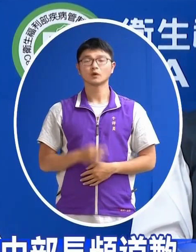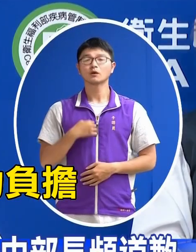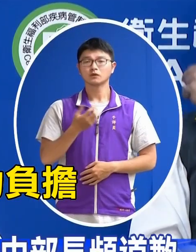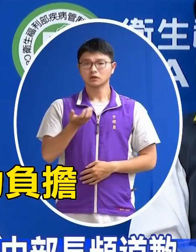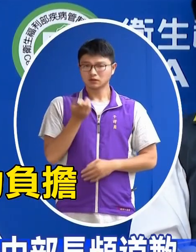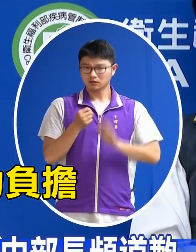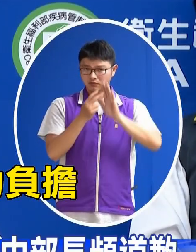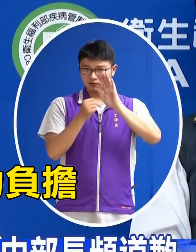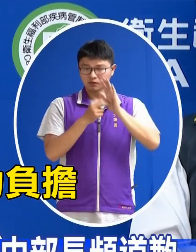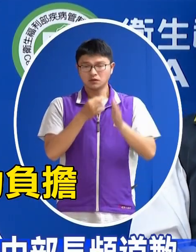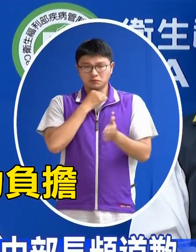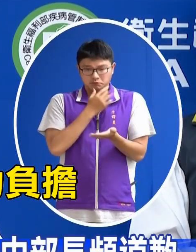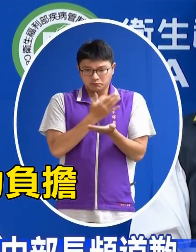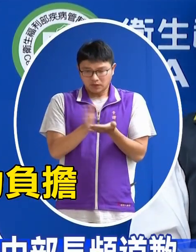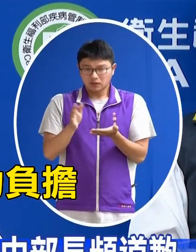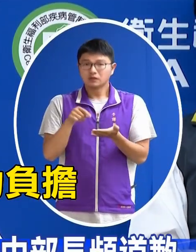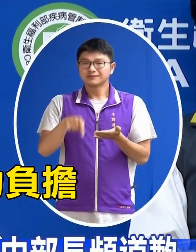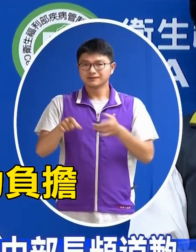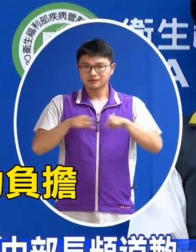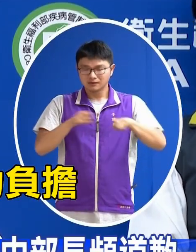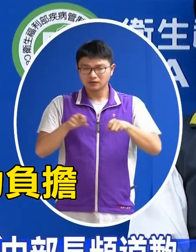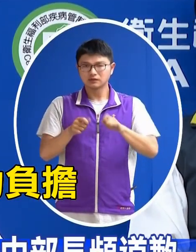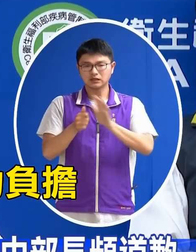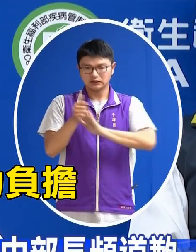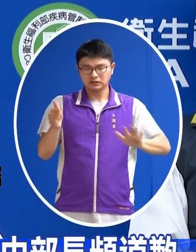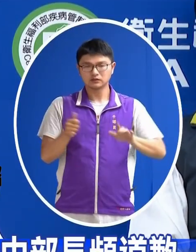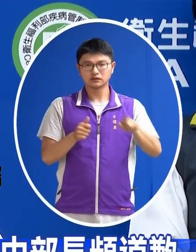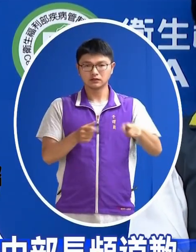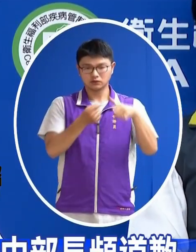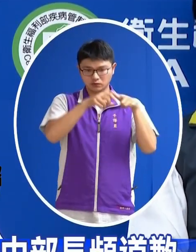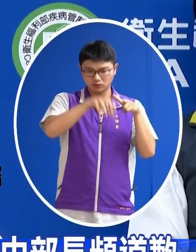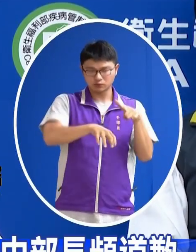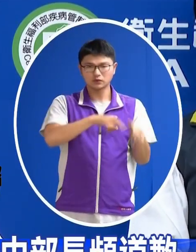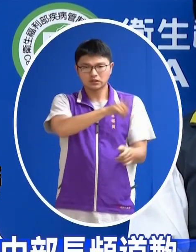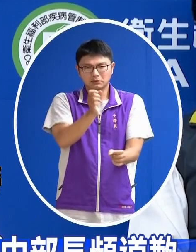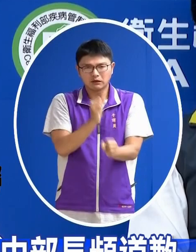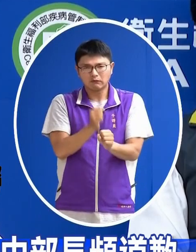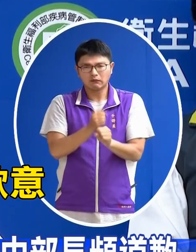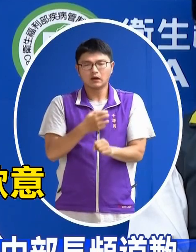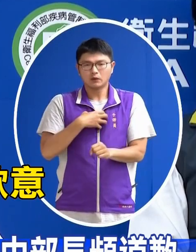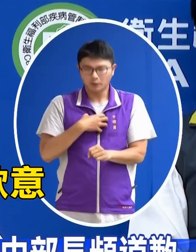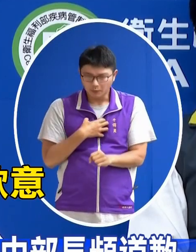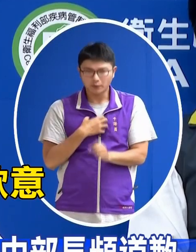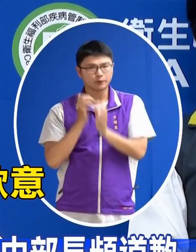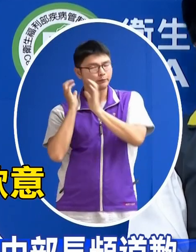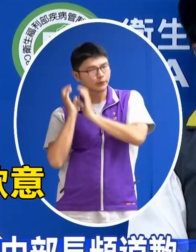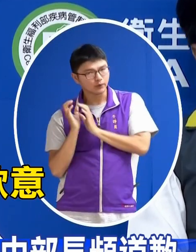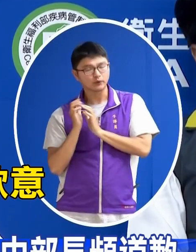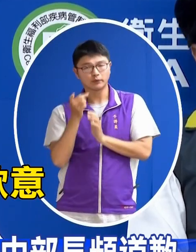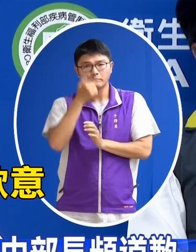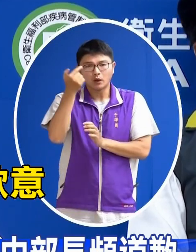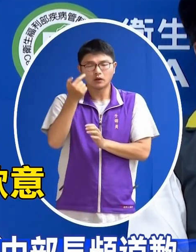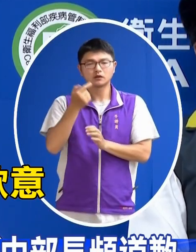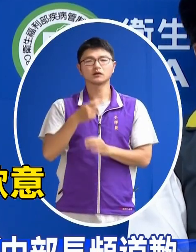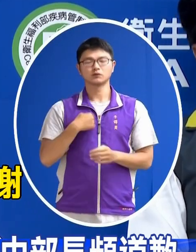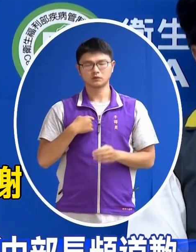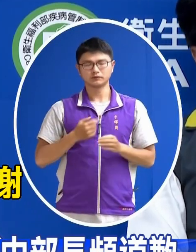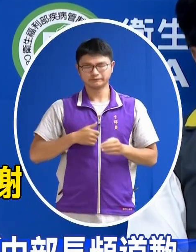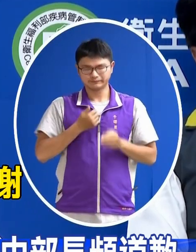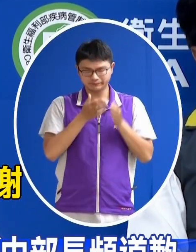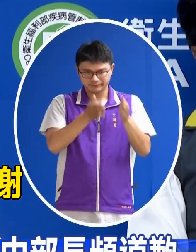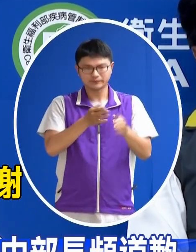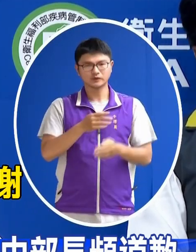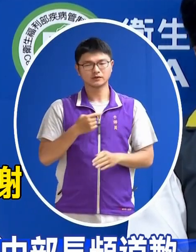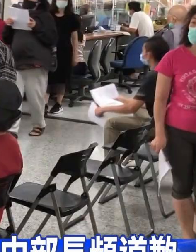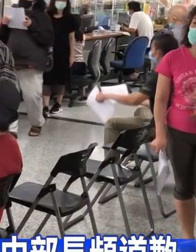再的强调哈，对大家增加工作的负担，哈，这样一时的辛劳哈，也感到就是说也歉意，那也